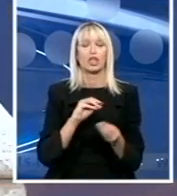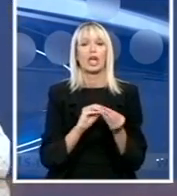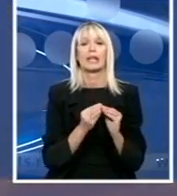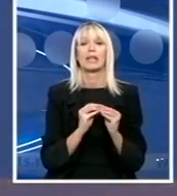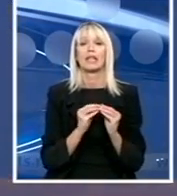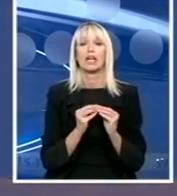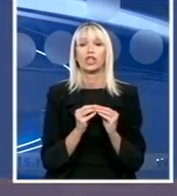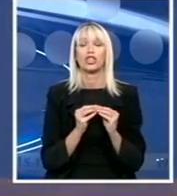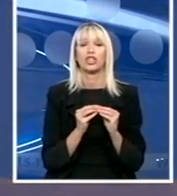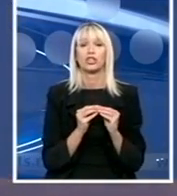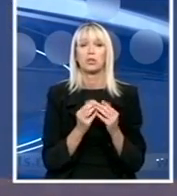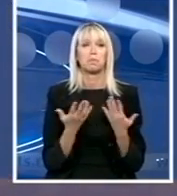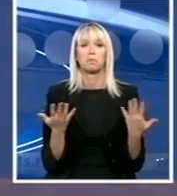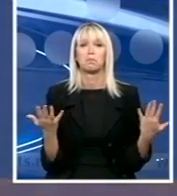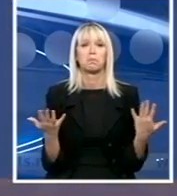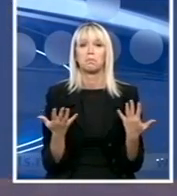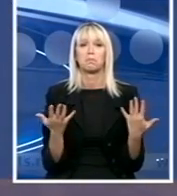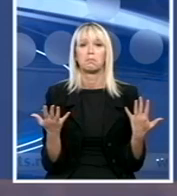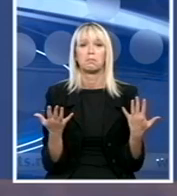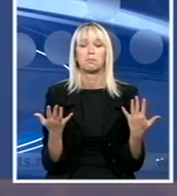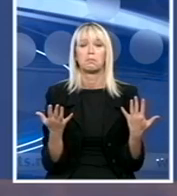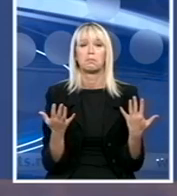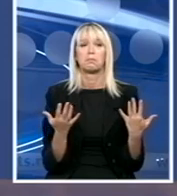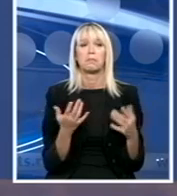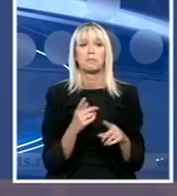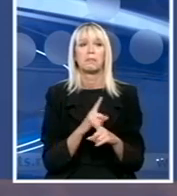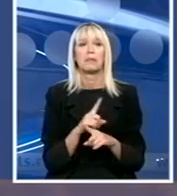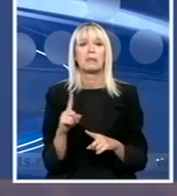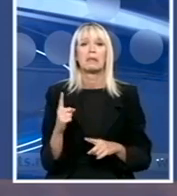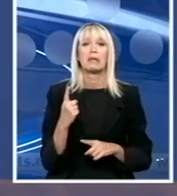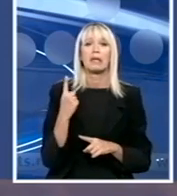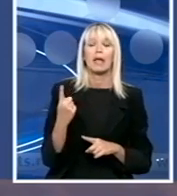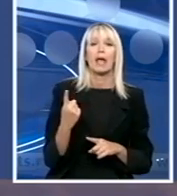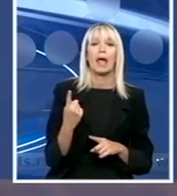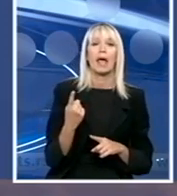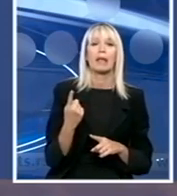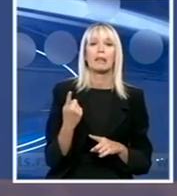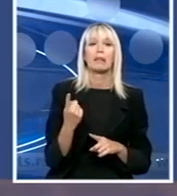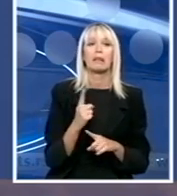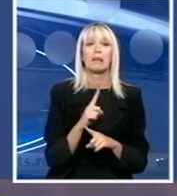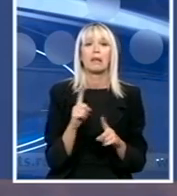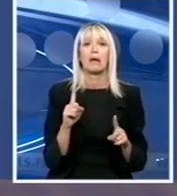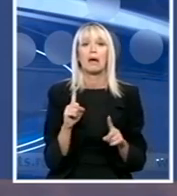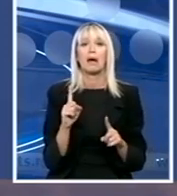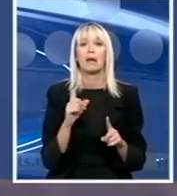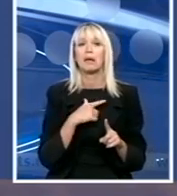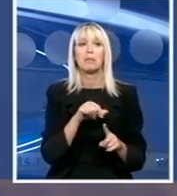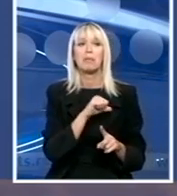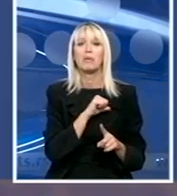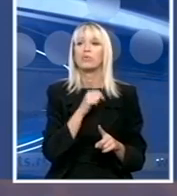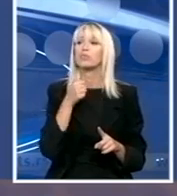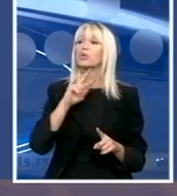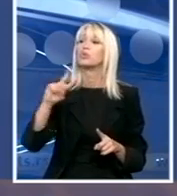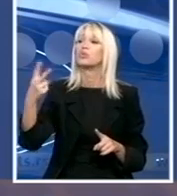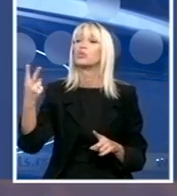uopšte nam ni jedan od indikatora nije šta su to neke druge zemlje potencijalno naručile,